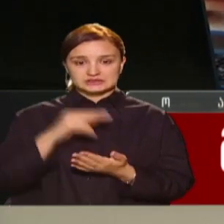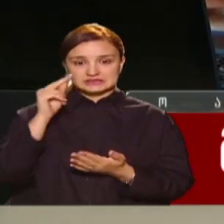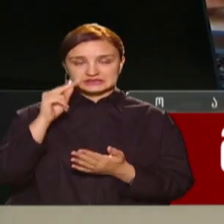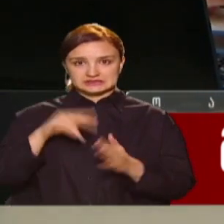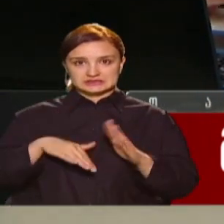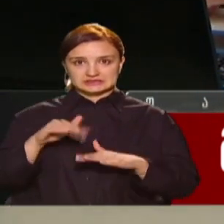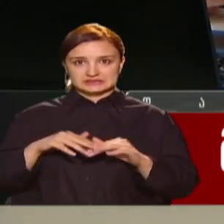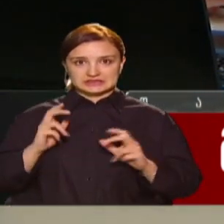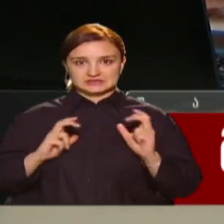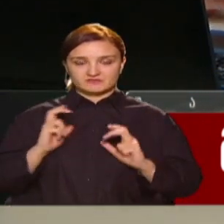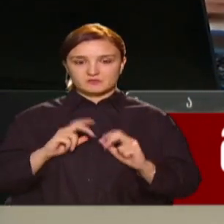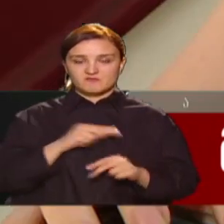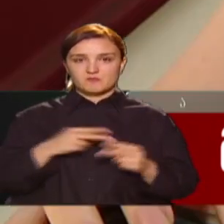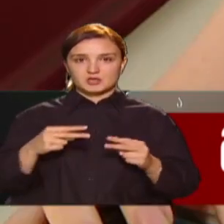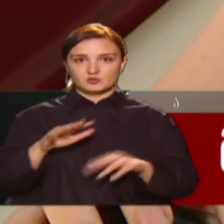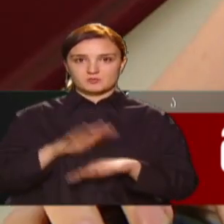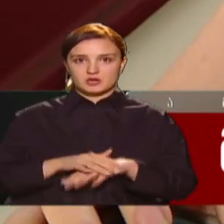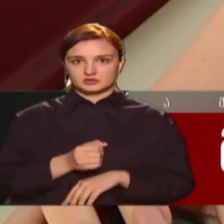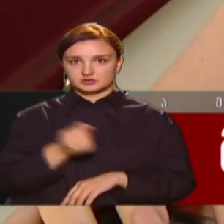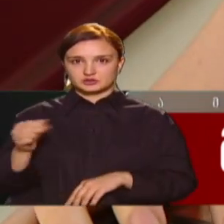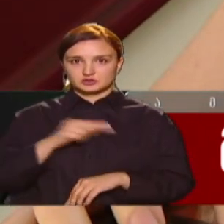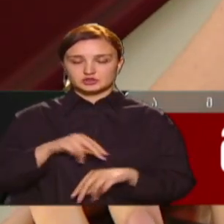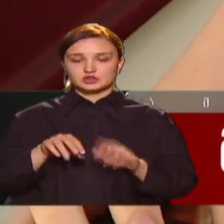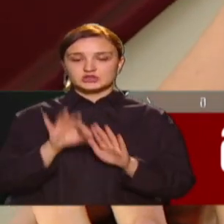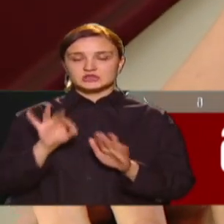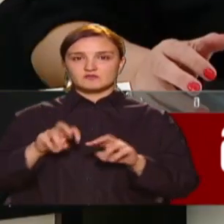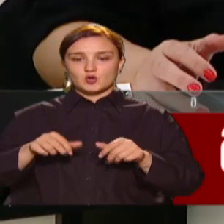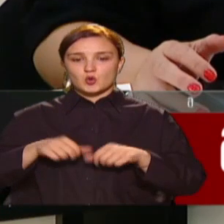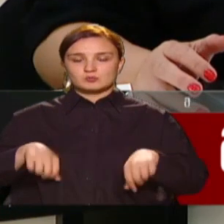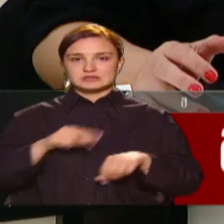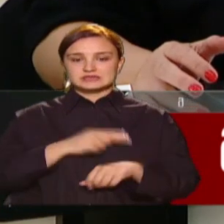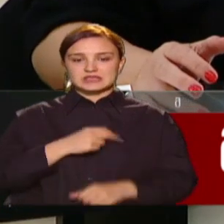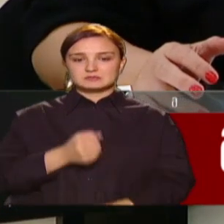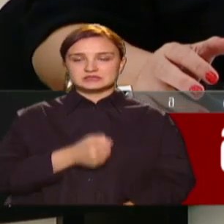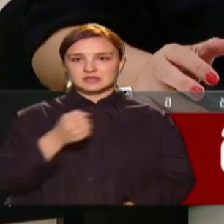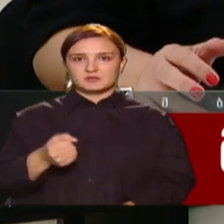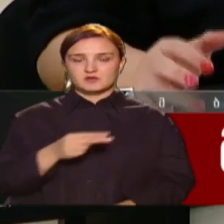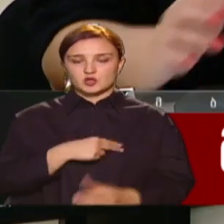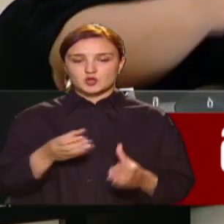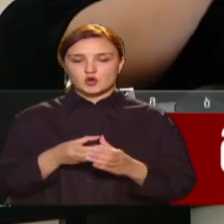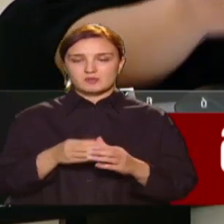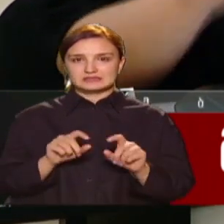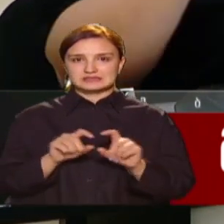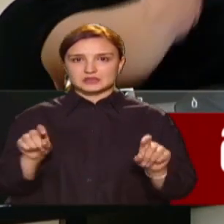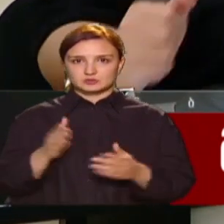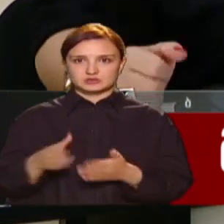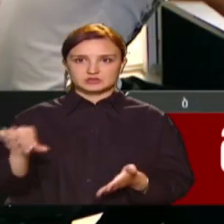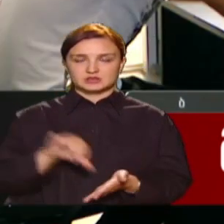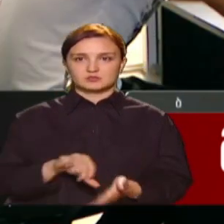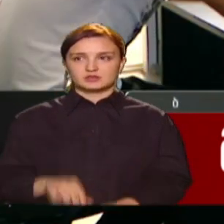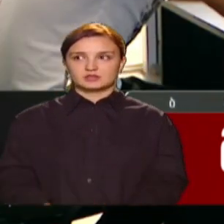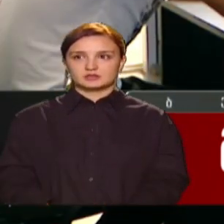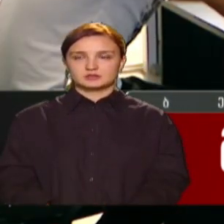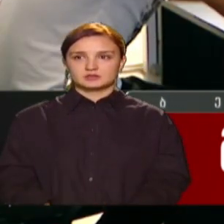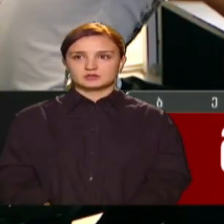sasavleblis partnior bankshi dasakmda shesarchev komisiashi is soret damsak Mebeli companii statusita a zarmat genili.